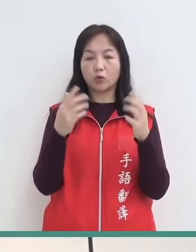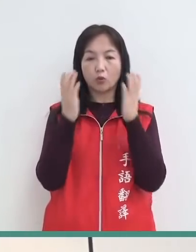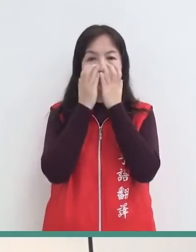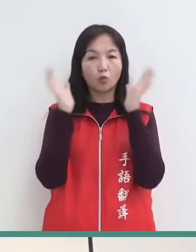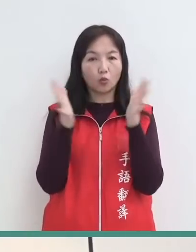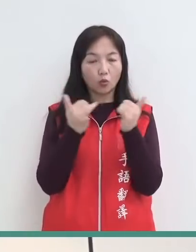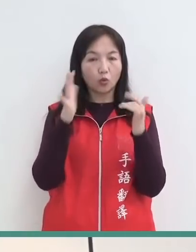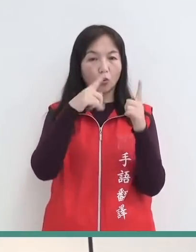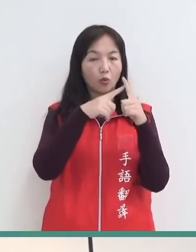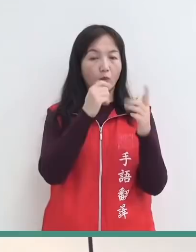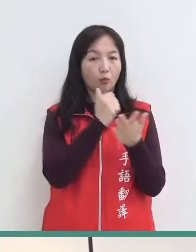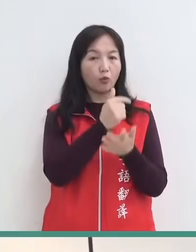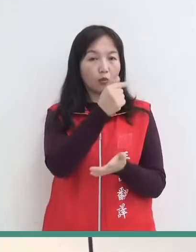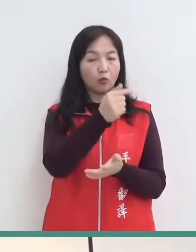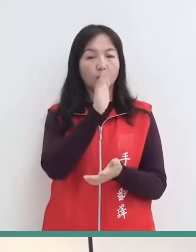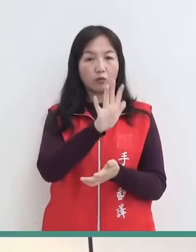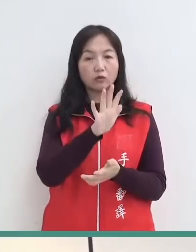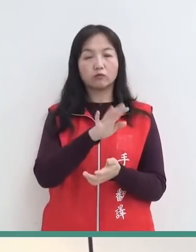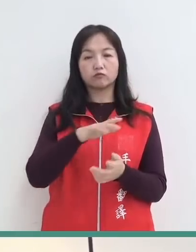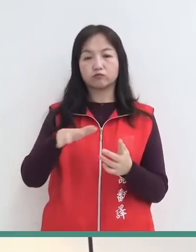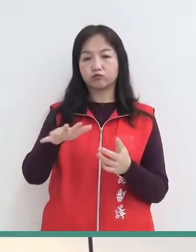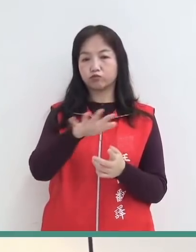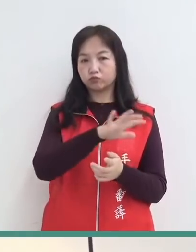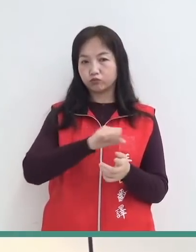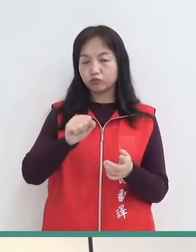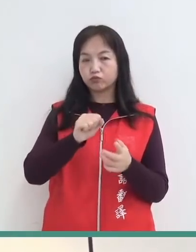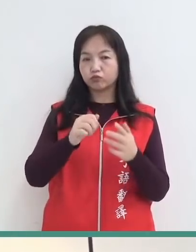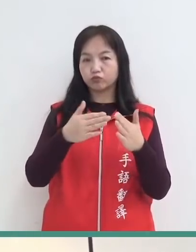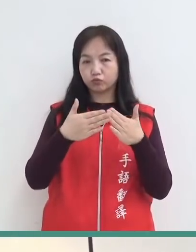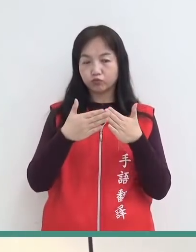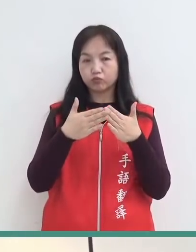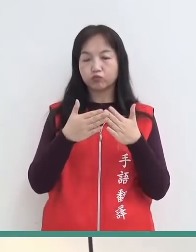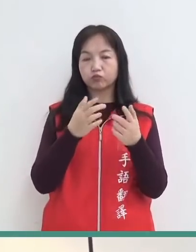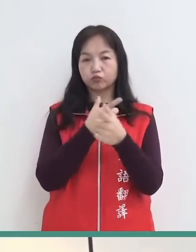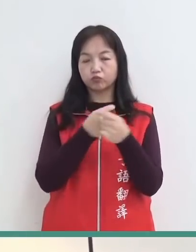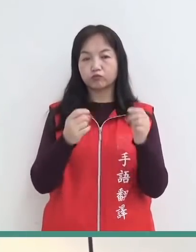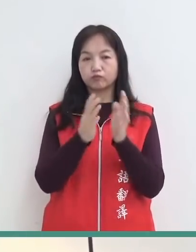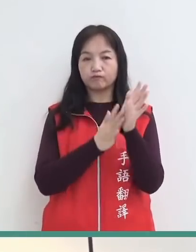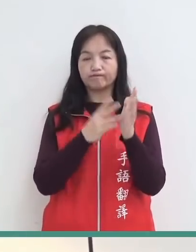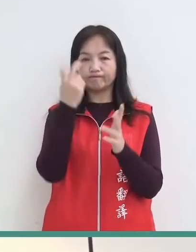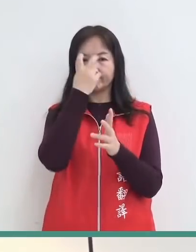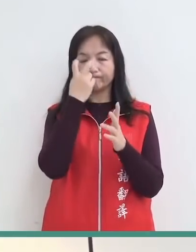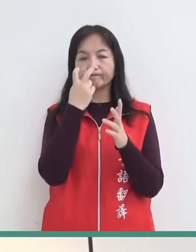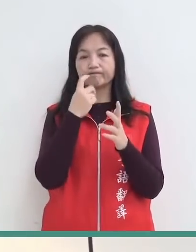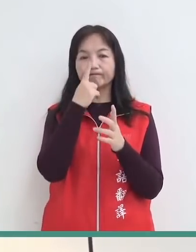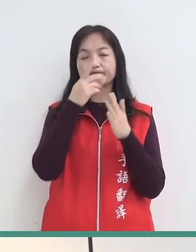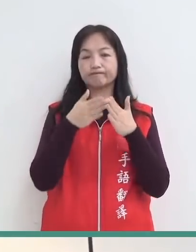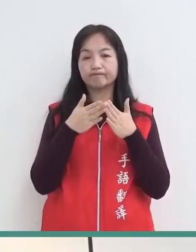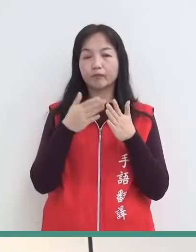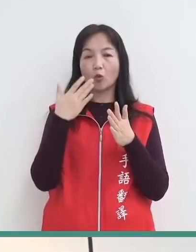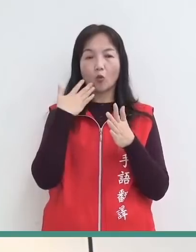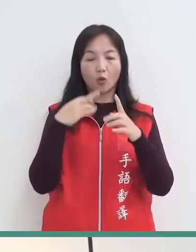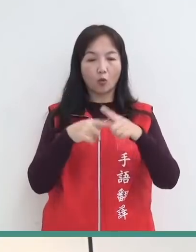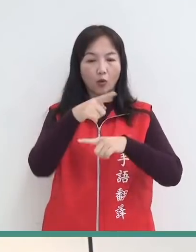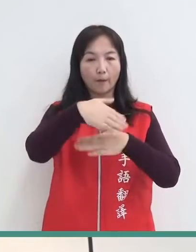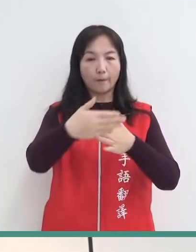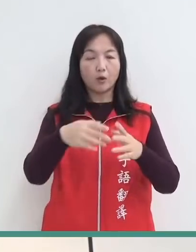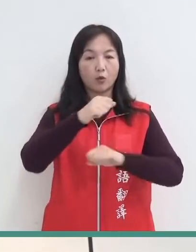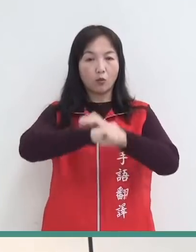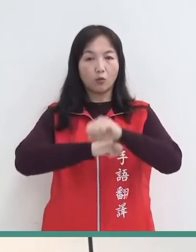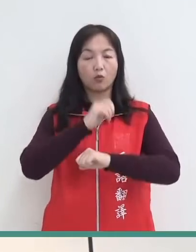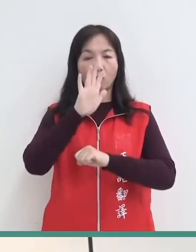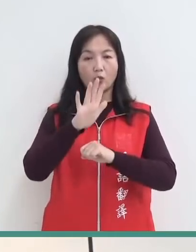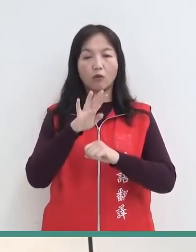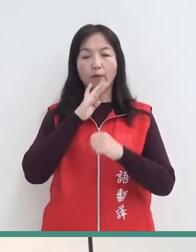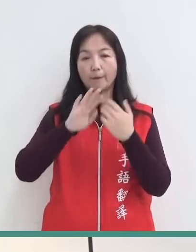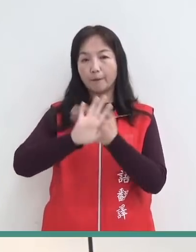同学有人确诊，那就全班都要安排裁剪。那如果有跨班活动，